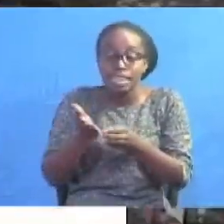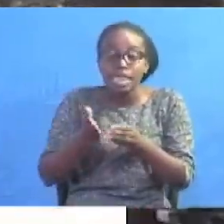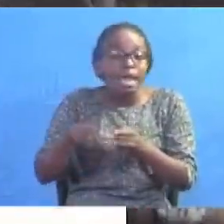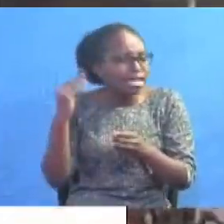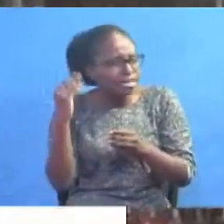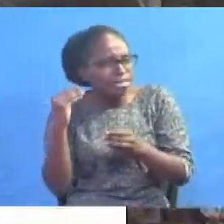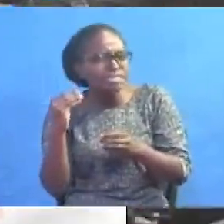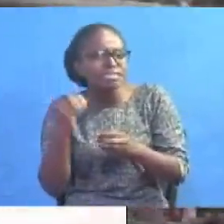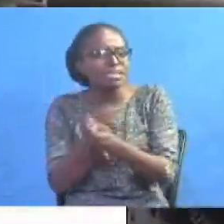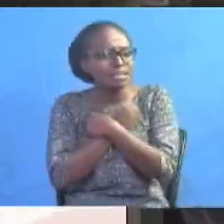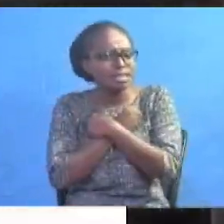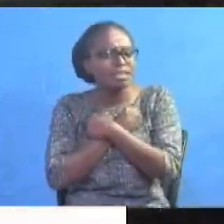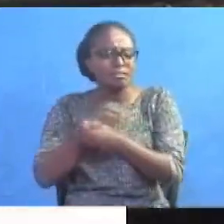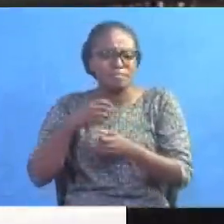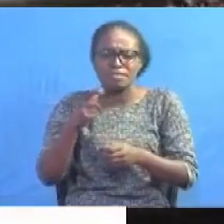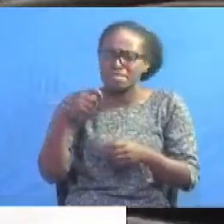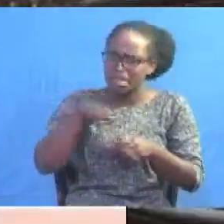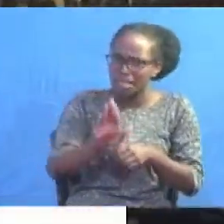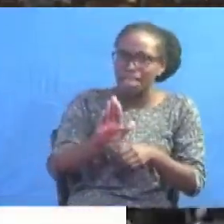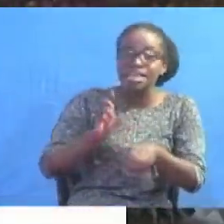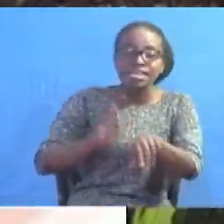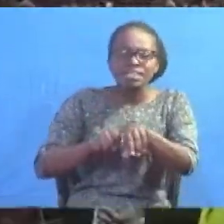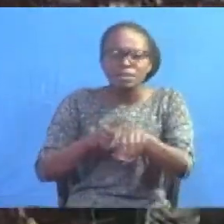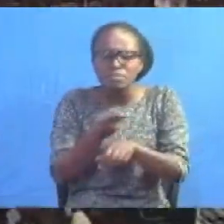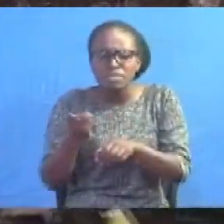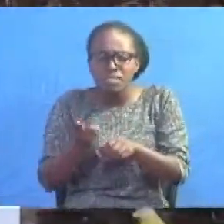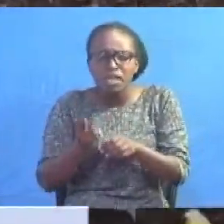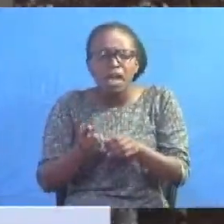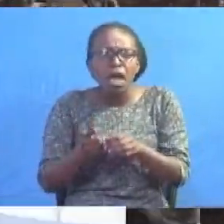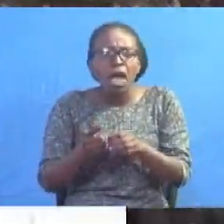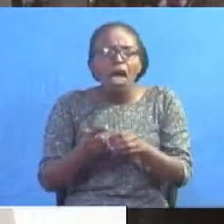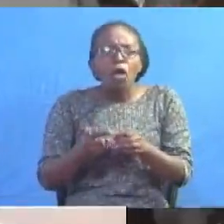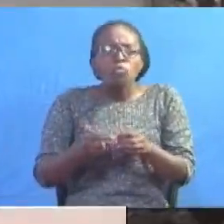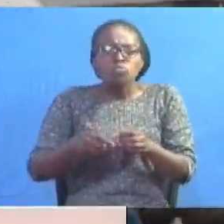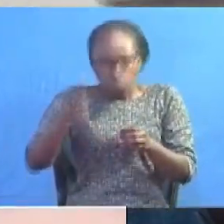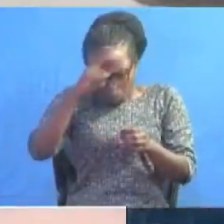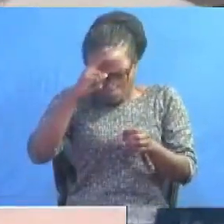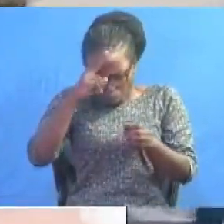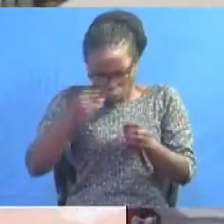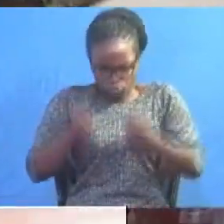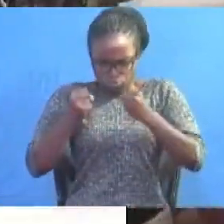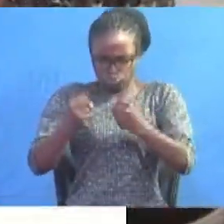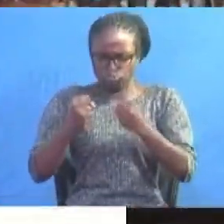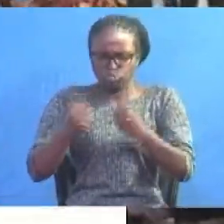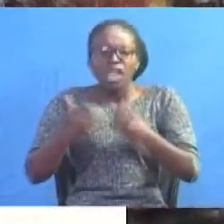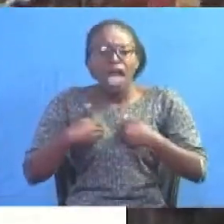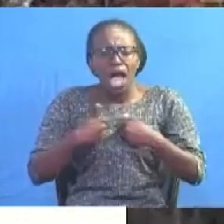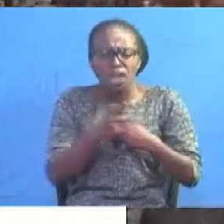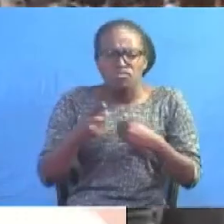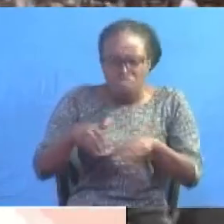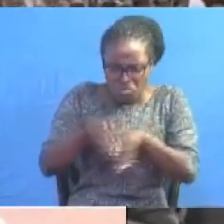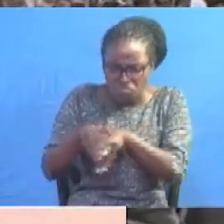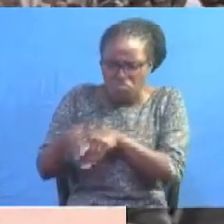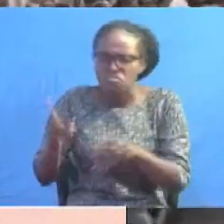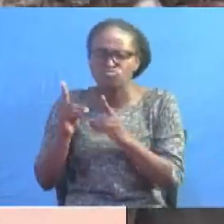yao. Swala tata aidha limesemekana ni kuwatambulisha maafisa waliotumia nguvu kuwatawanya waandamanaji ambao